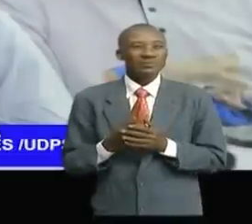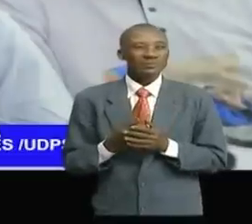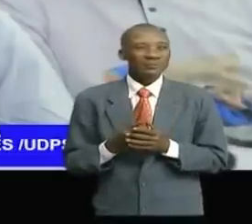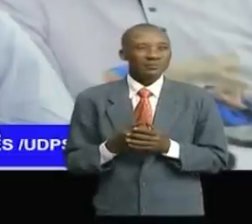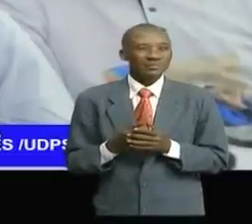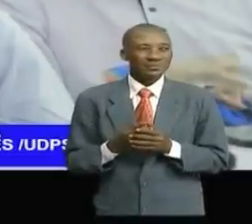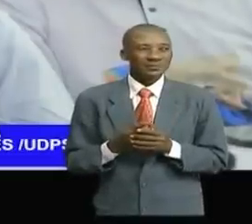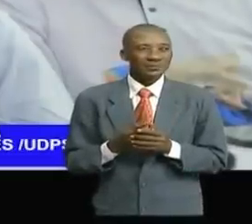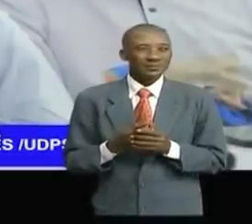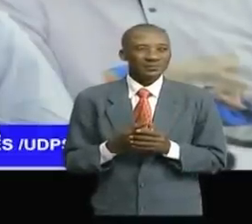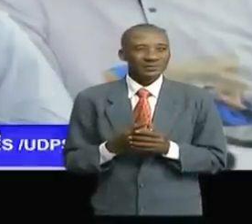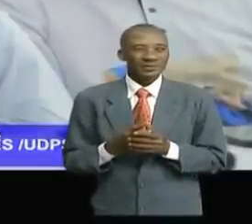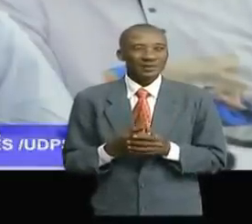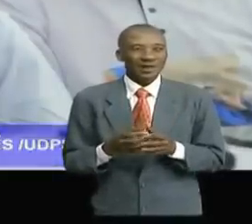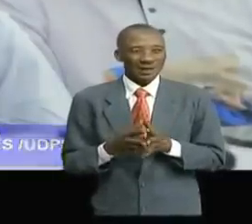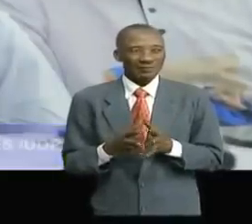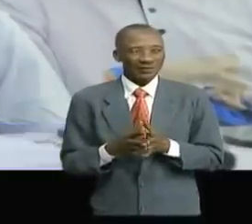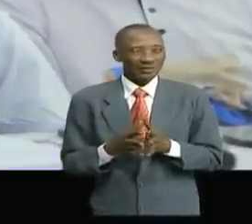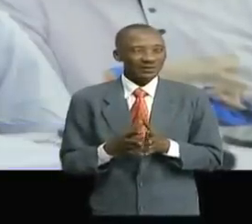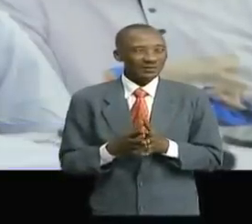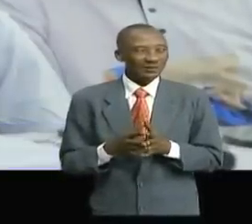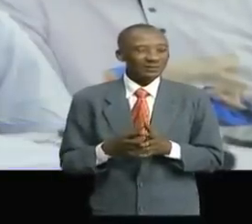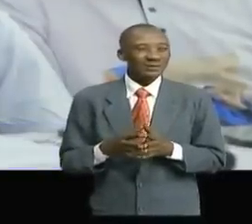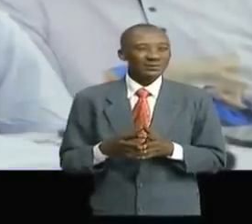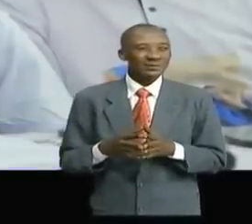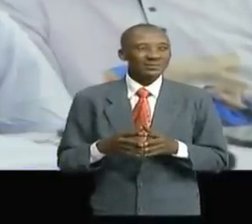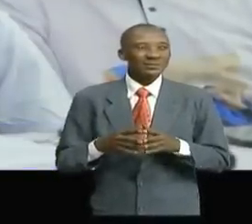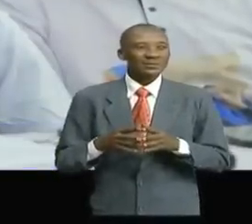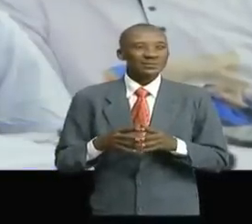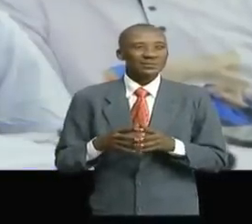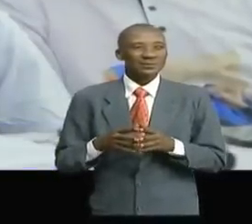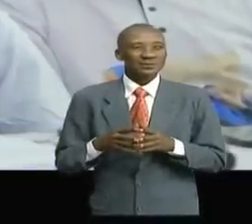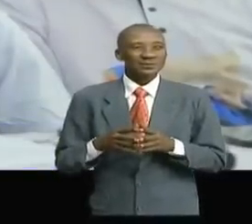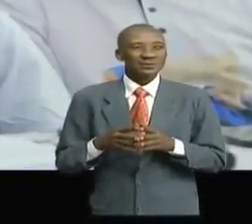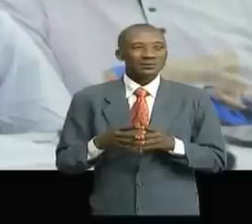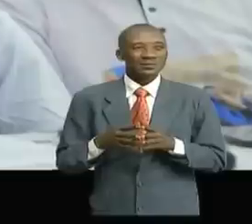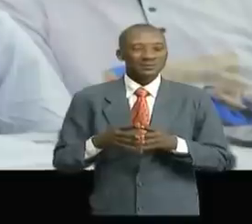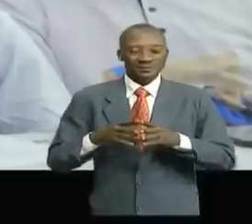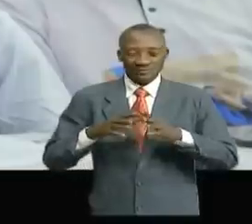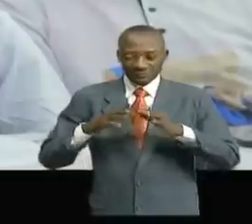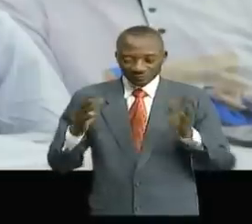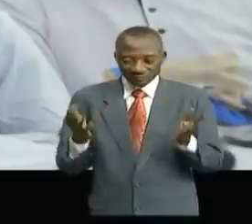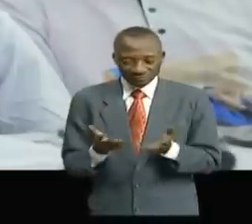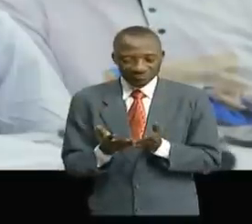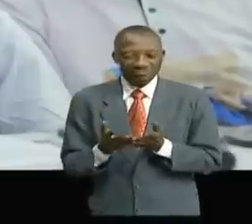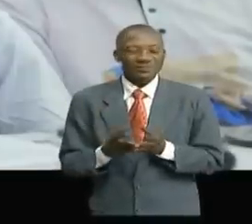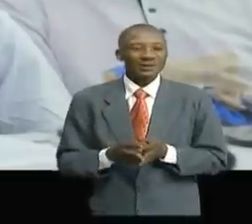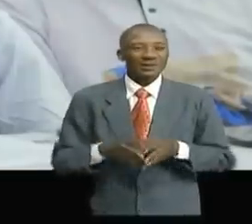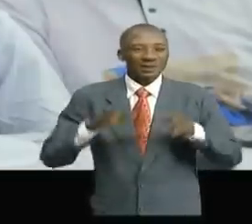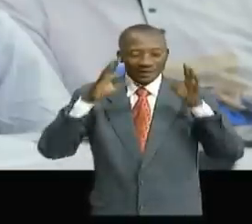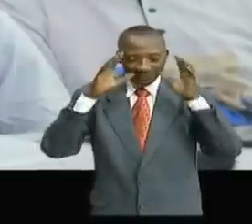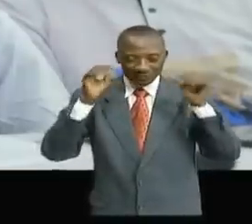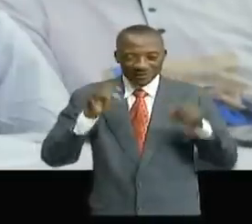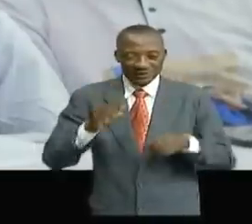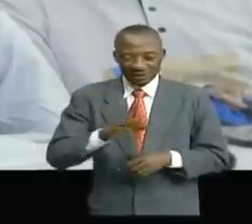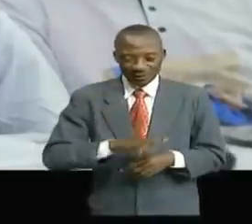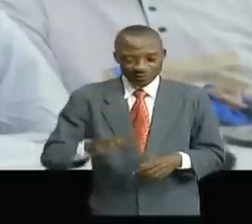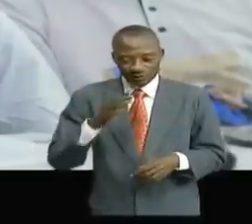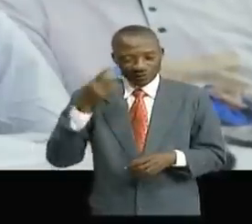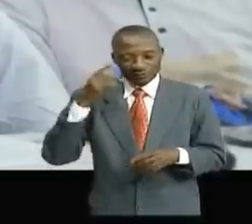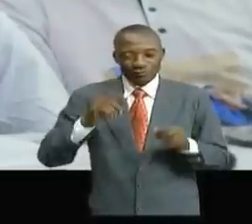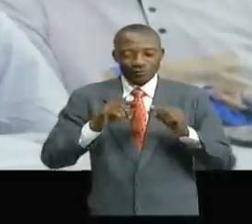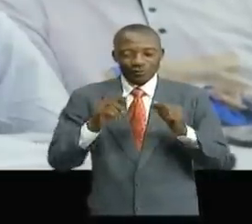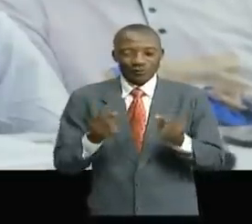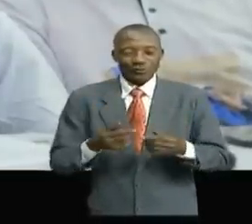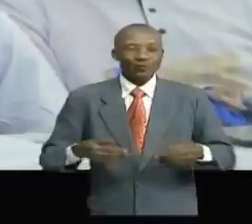au rang de conseiller principal en matière politique et processus électoral et le président national de la Ligue des jeunes, M.